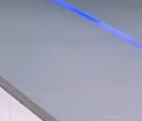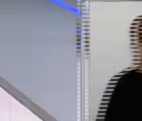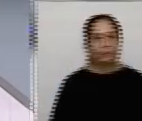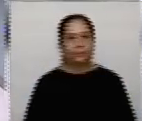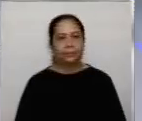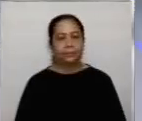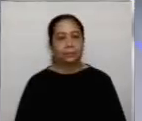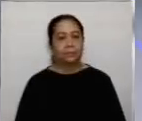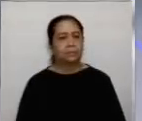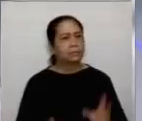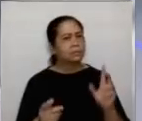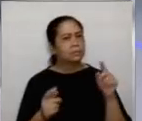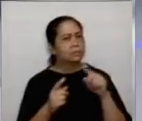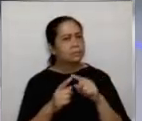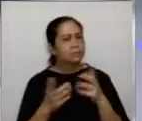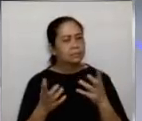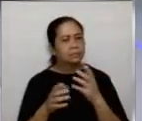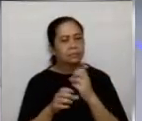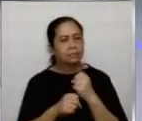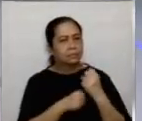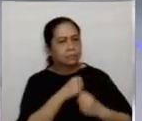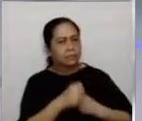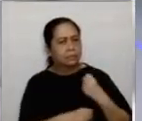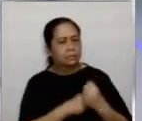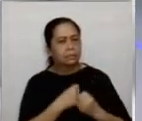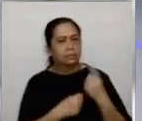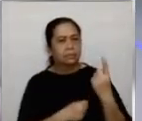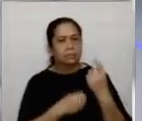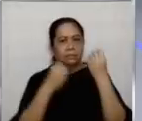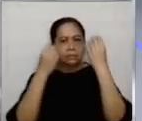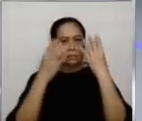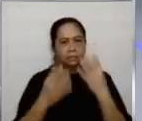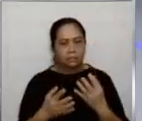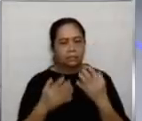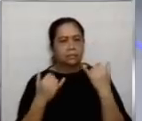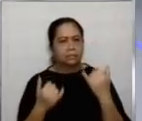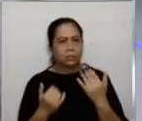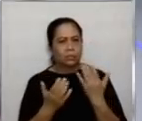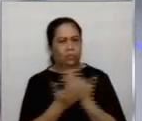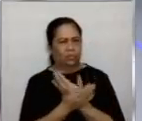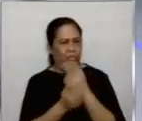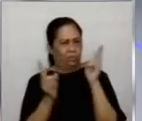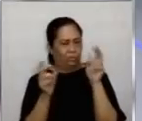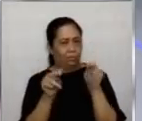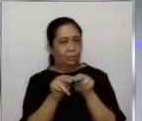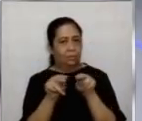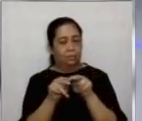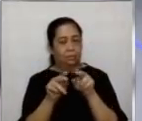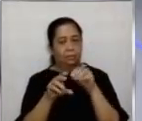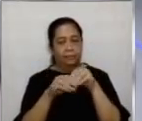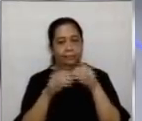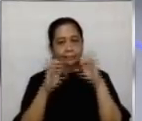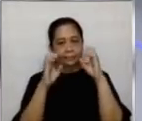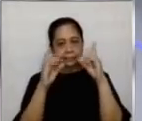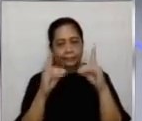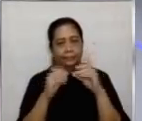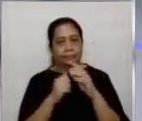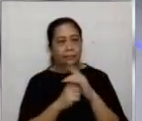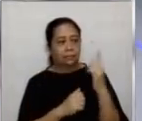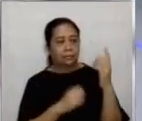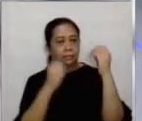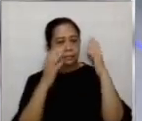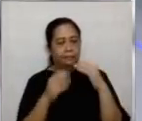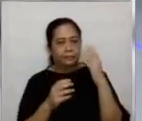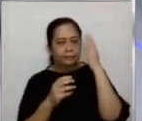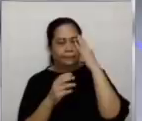hanggang saan aabot ang sakripisyo ng isang guro ngayong may new normal na sa edukasyon? Ay isang teacher na nakilala ng